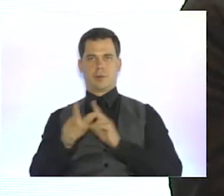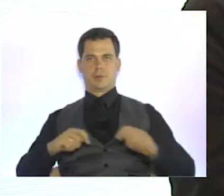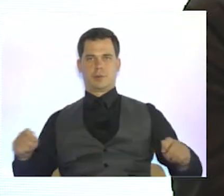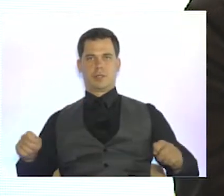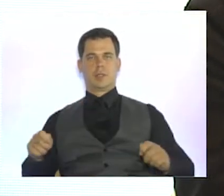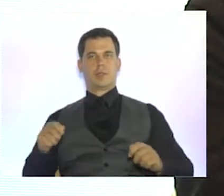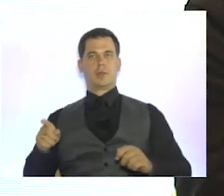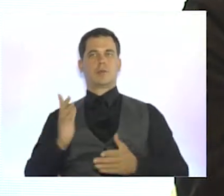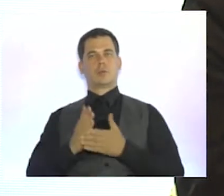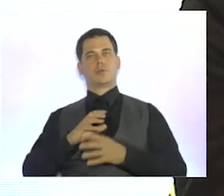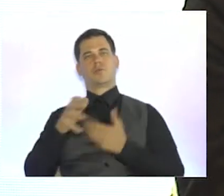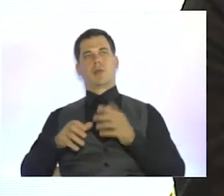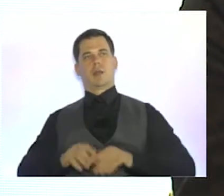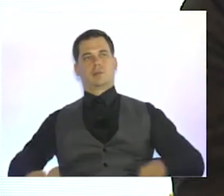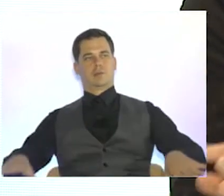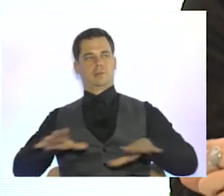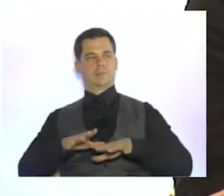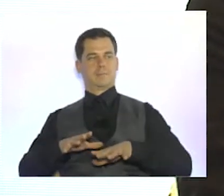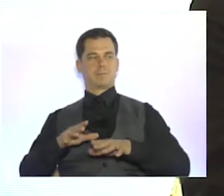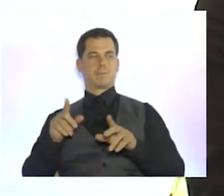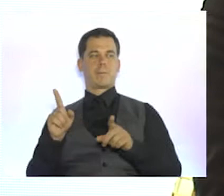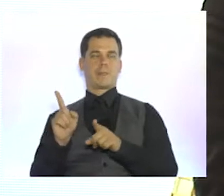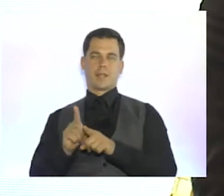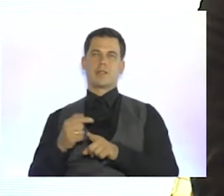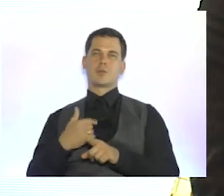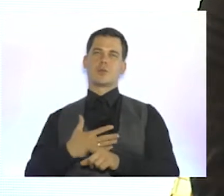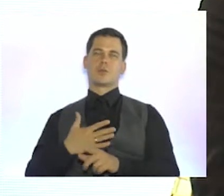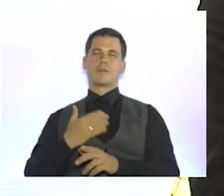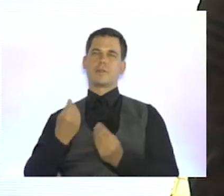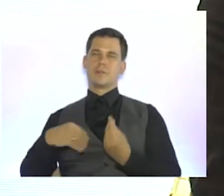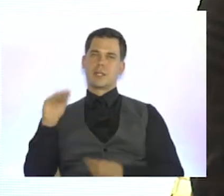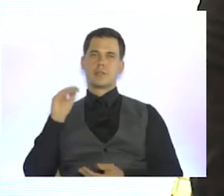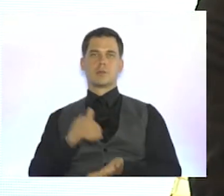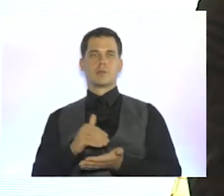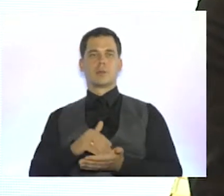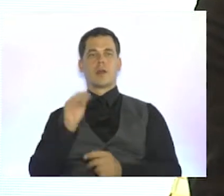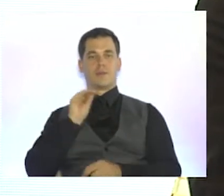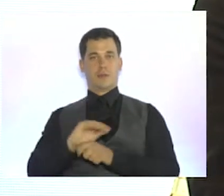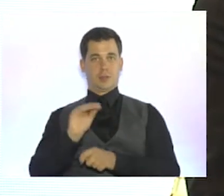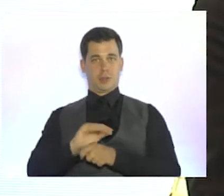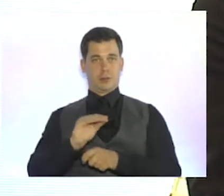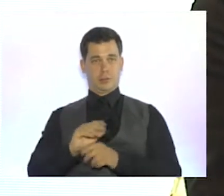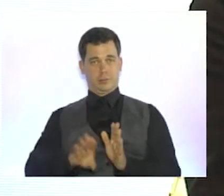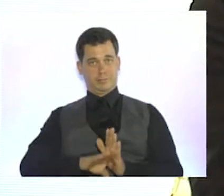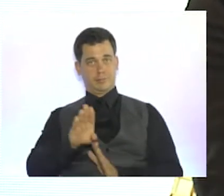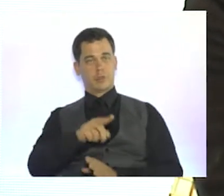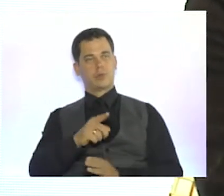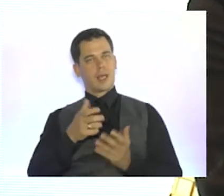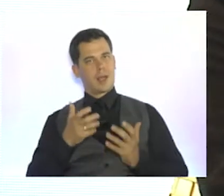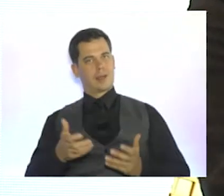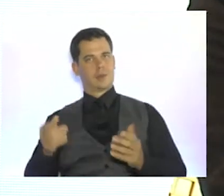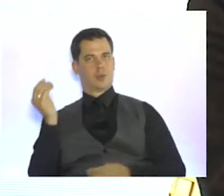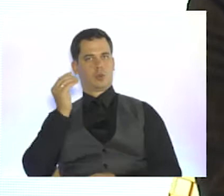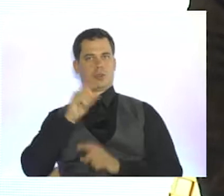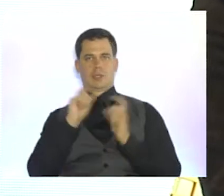takim światowym ekosystemie. I że raczej bliższe mi jest takie podejście, żeby kształcić w ludziach chęć uczenia się przez całe